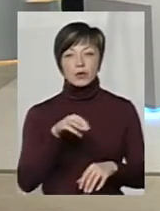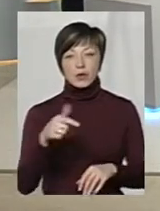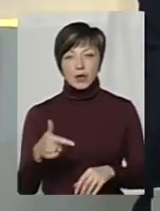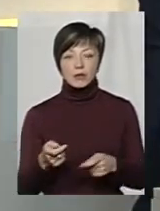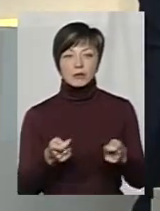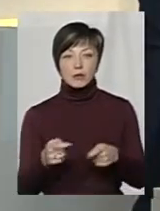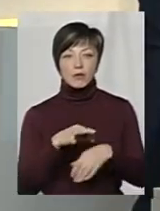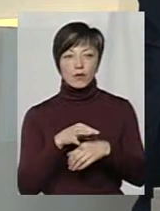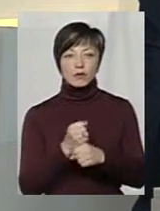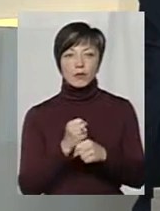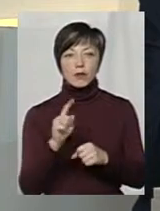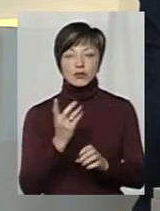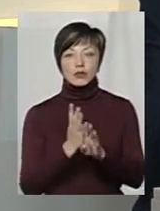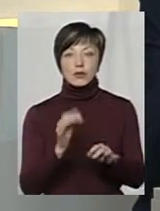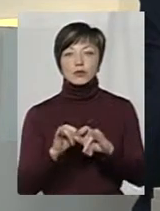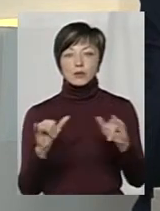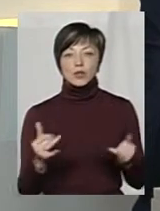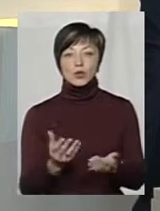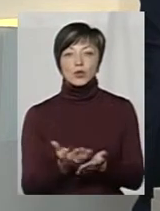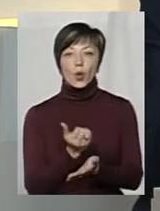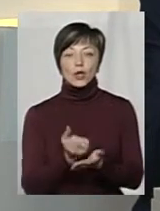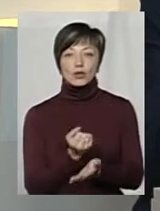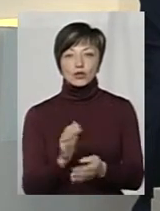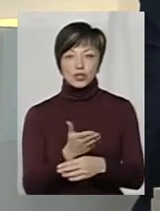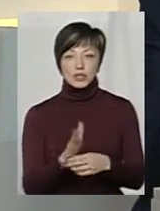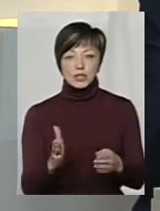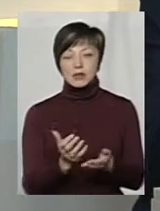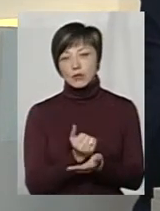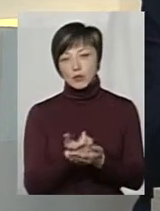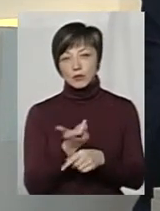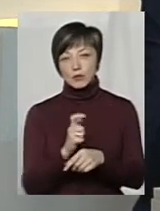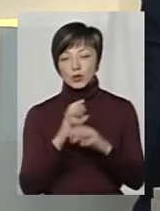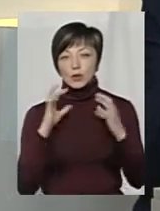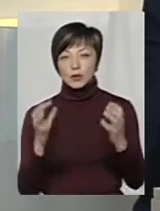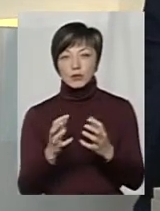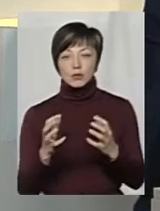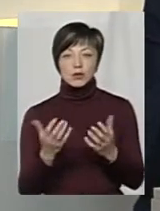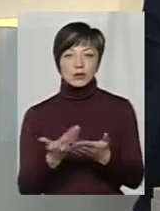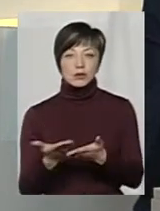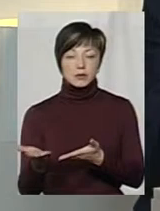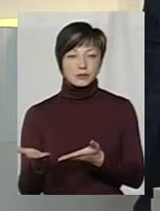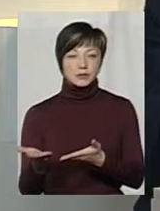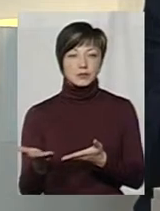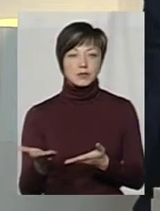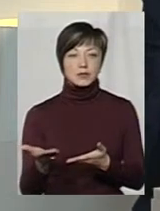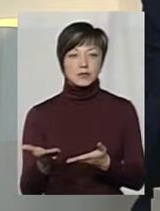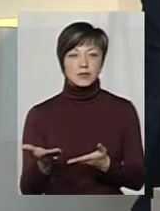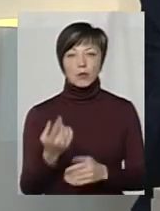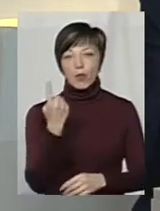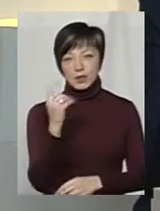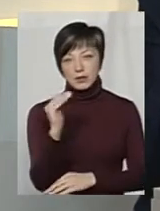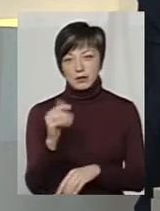адміністрації проводила роботу. В першу чергу по збільшенню дохідної частини. Тобто заробляйте більше, отримайте хоч по одному учню в